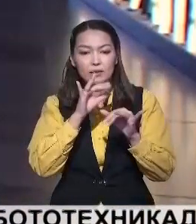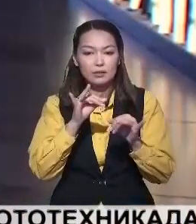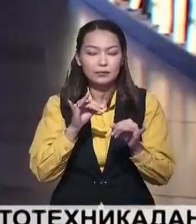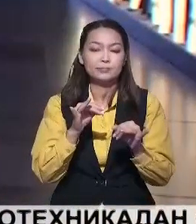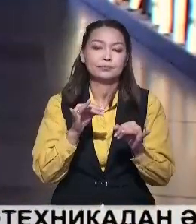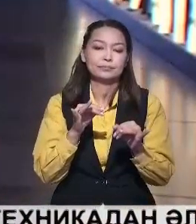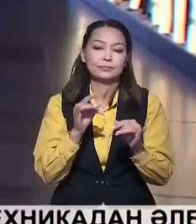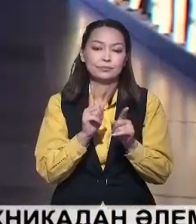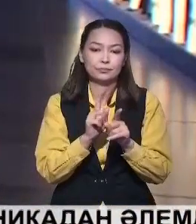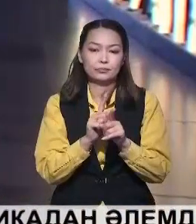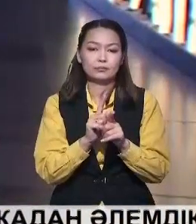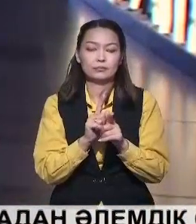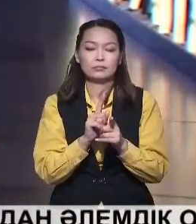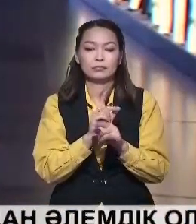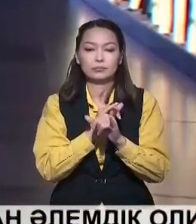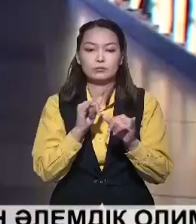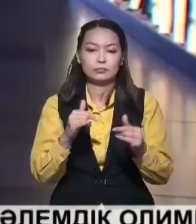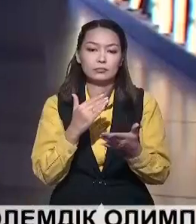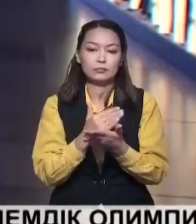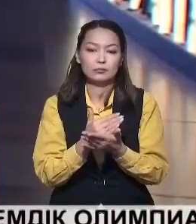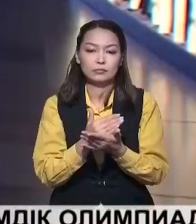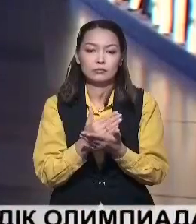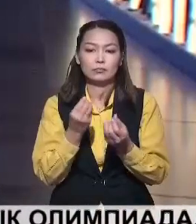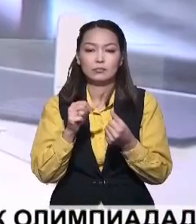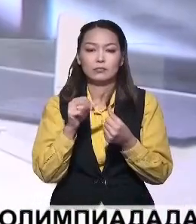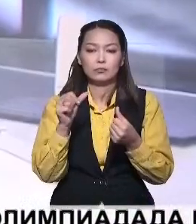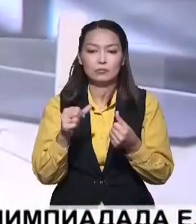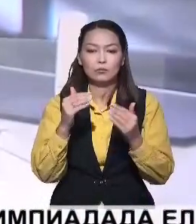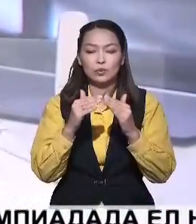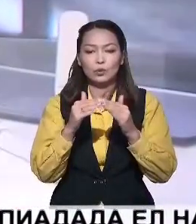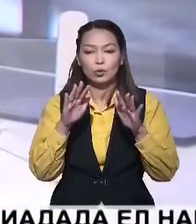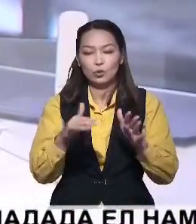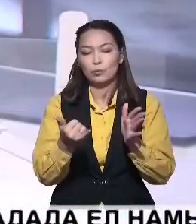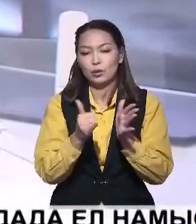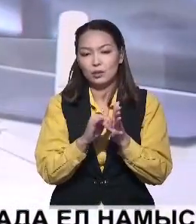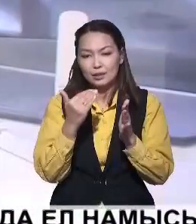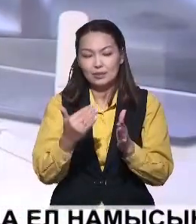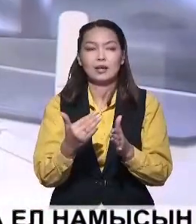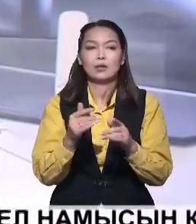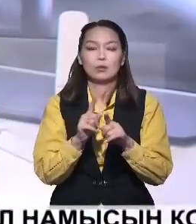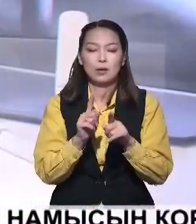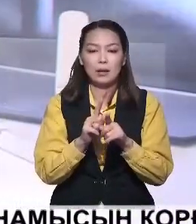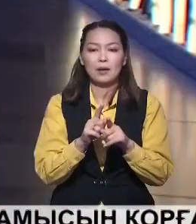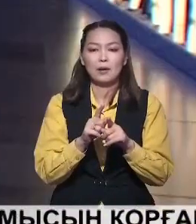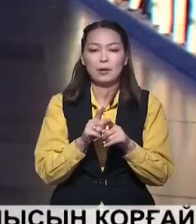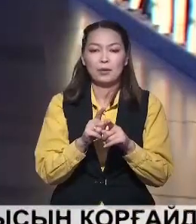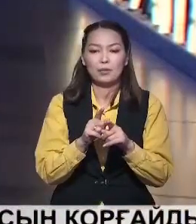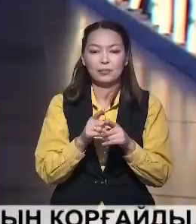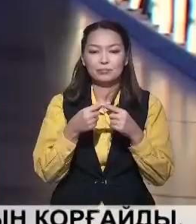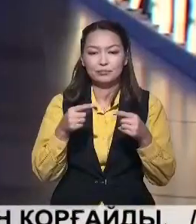гаджеттеріңізді қуаттап алсаңыздар болады. Және одан бөлек, мысалы, үйлерде қолданылатын плиткалар күннен энергия алады. Олар, яғни,